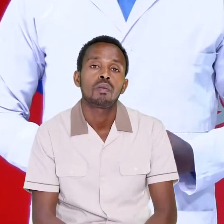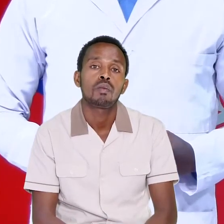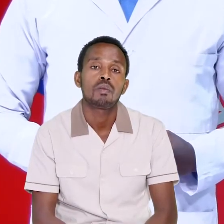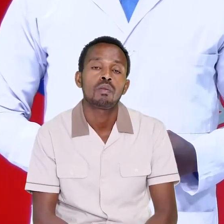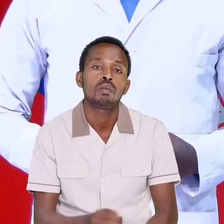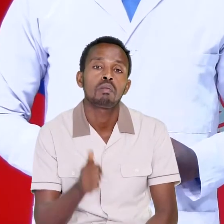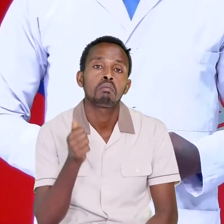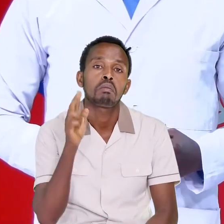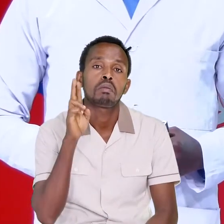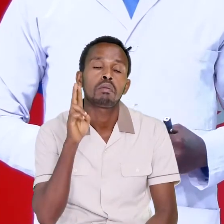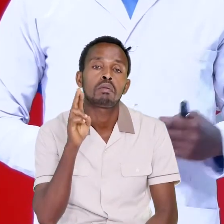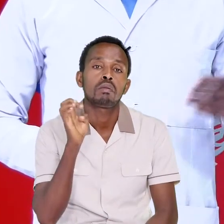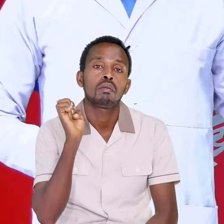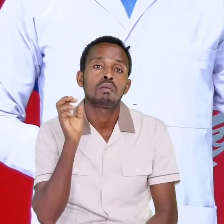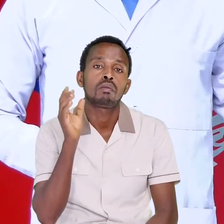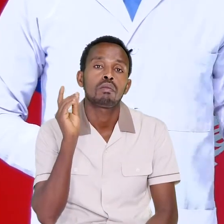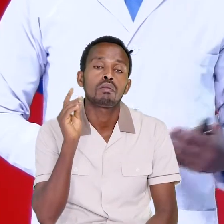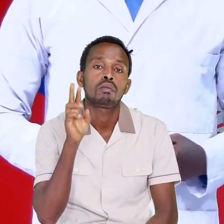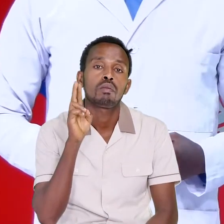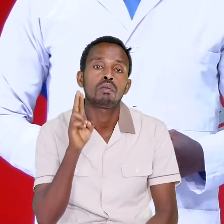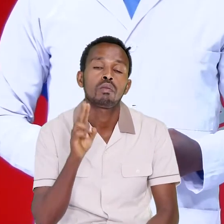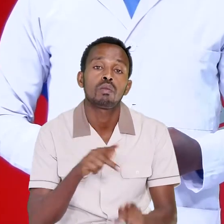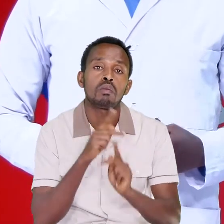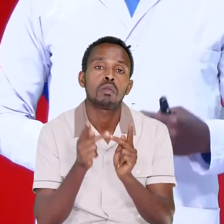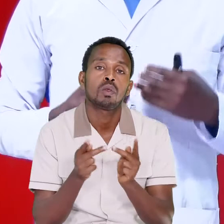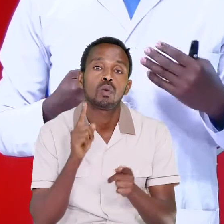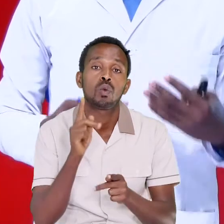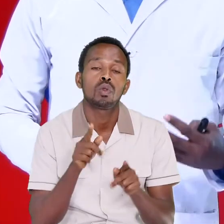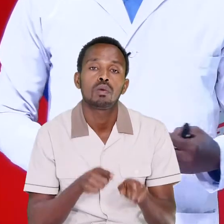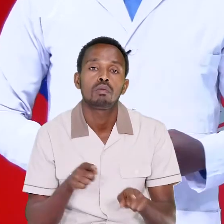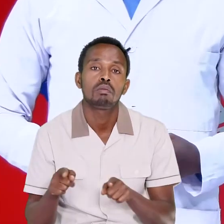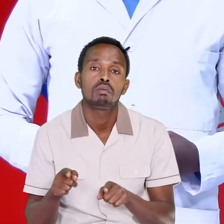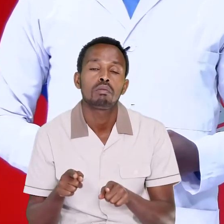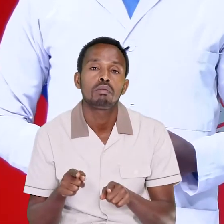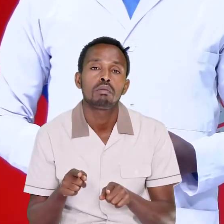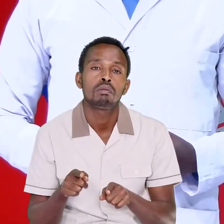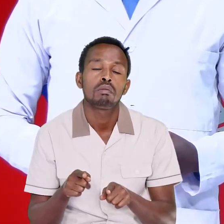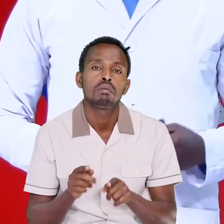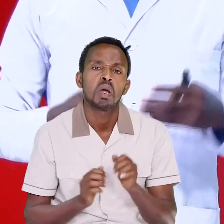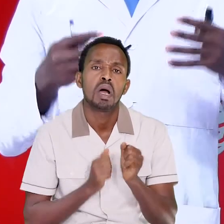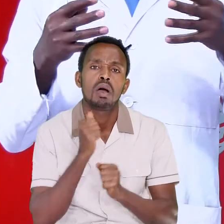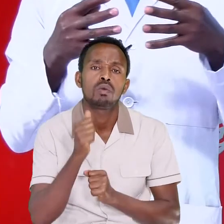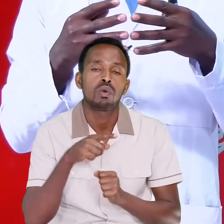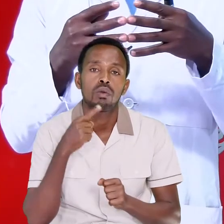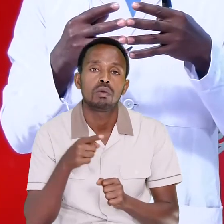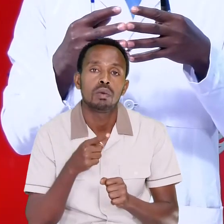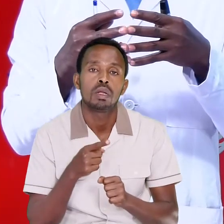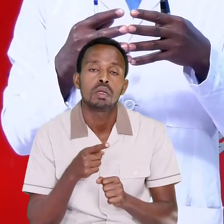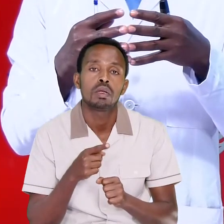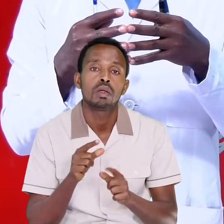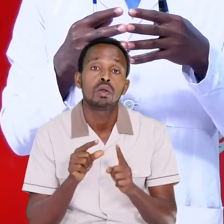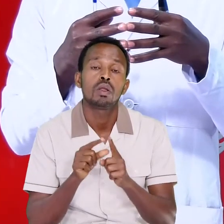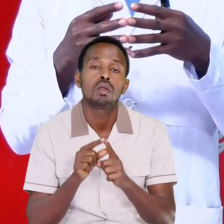arreeduu jedhamee kan waamamu, bakka tokkotti immoo kaachuu jedhamee kan waamamu kun jechoonni kun